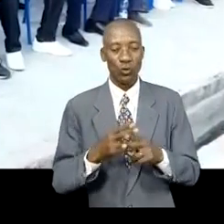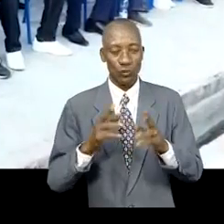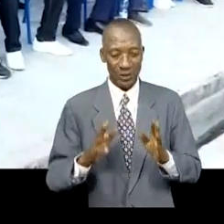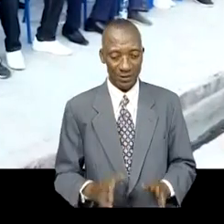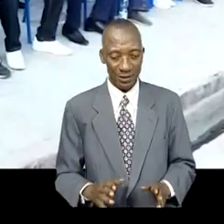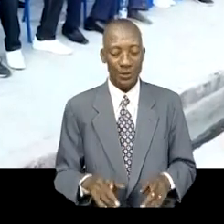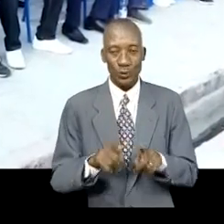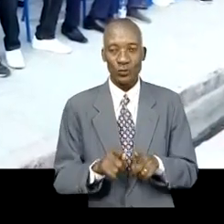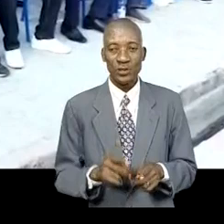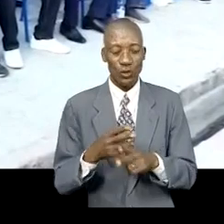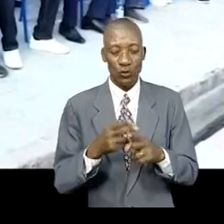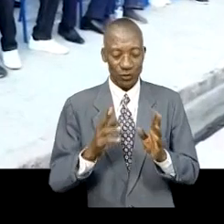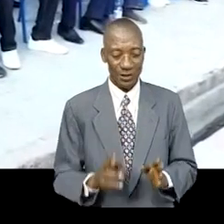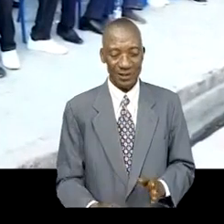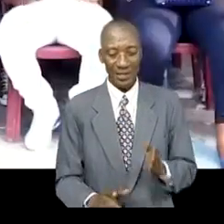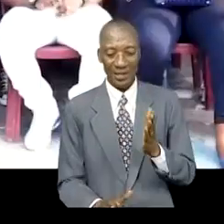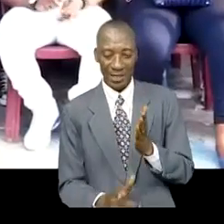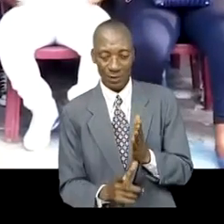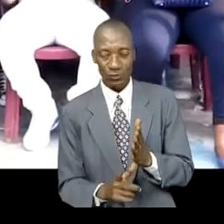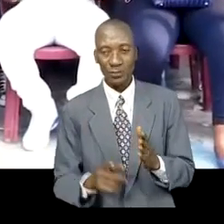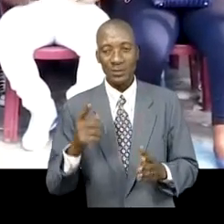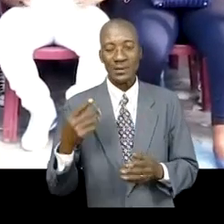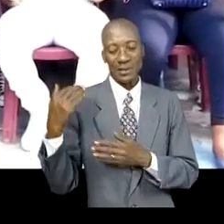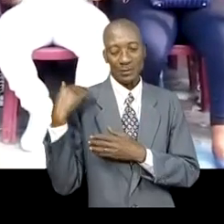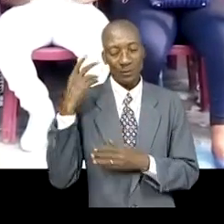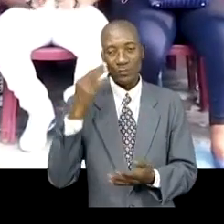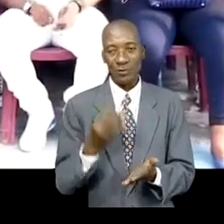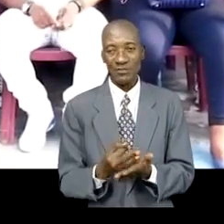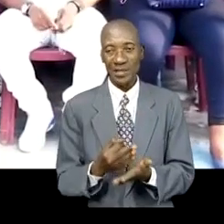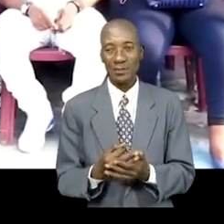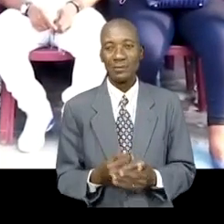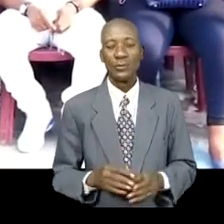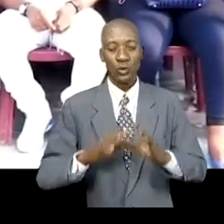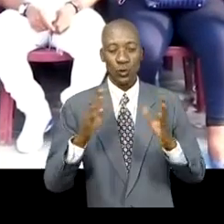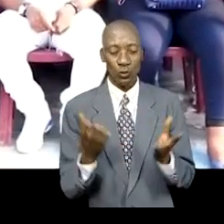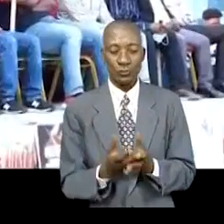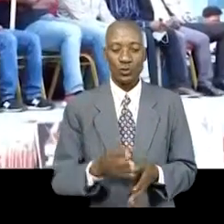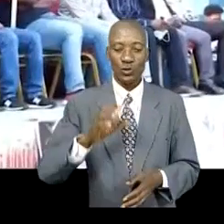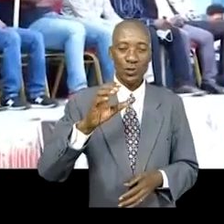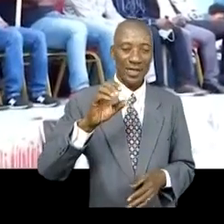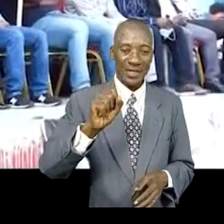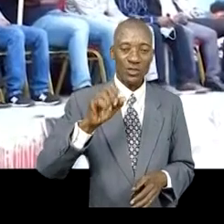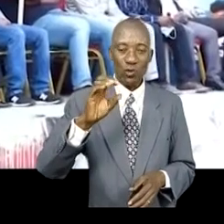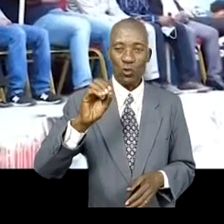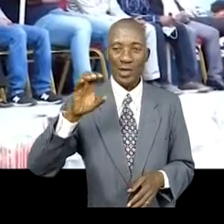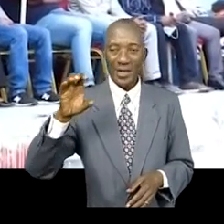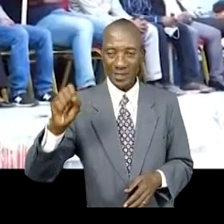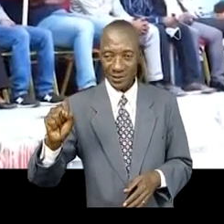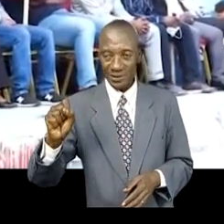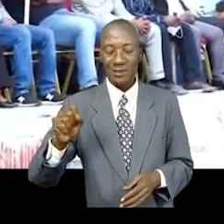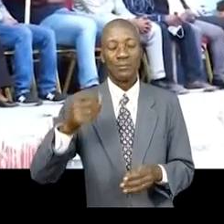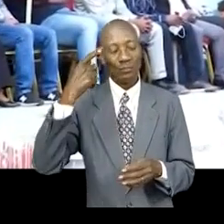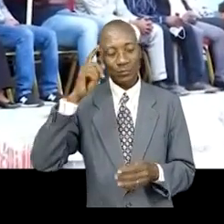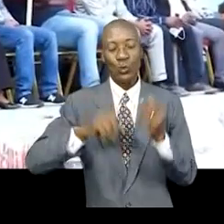et coordonnateur adjoint en charge des finances de la commission SES Goma. L'événement a connu la présence également du